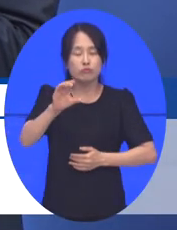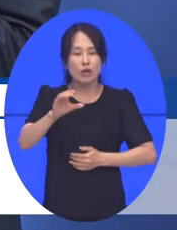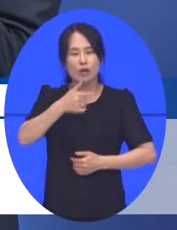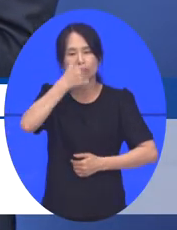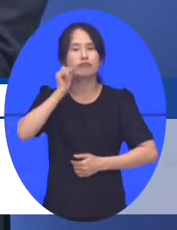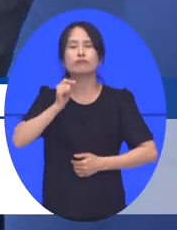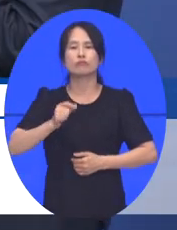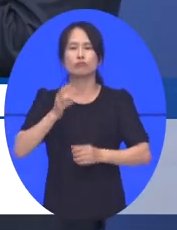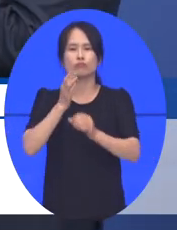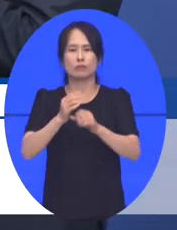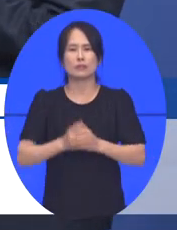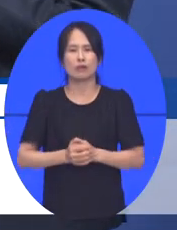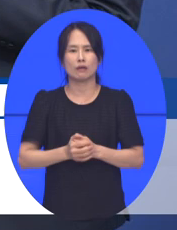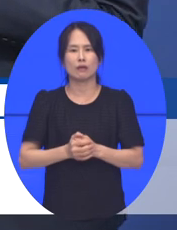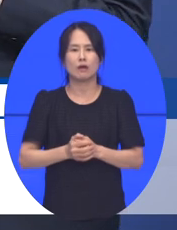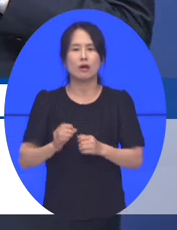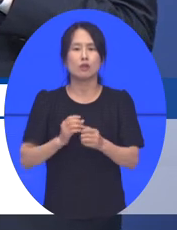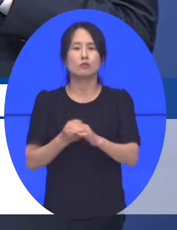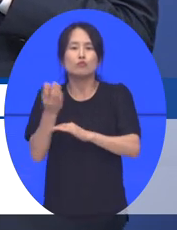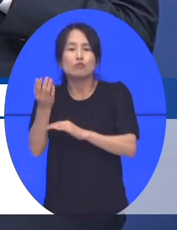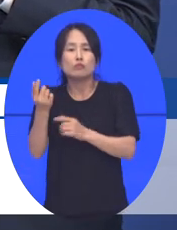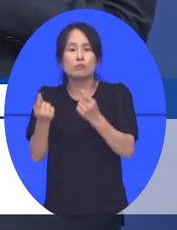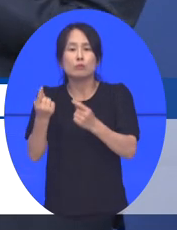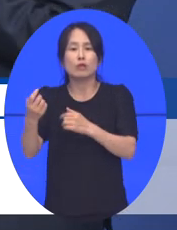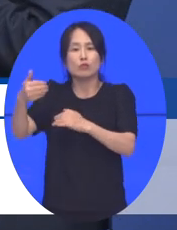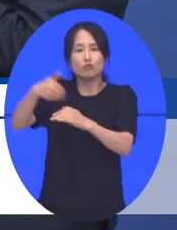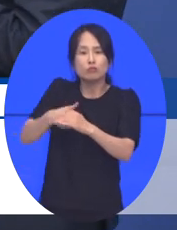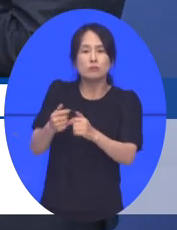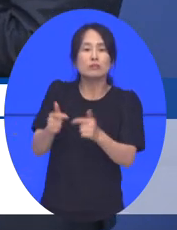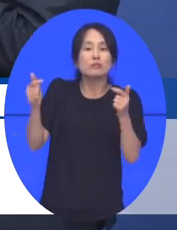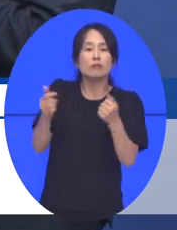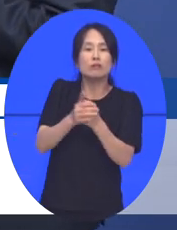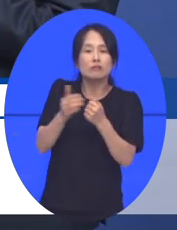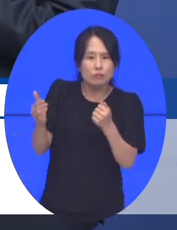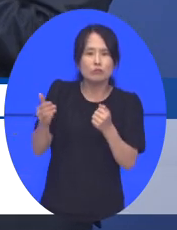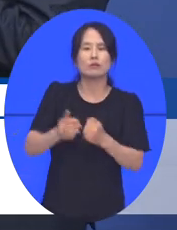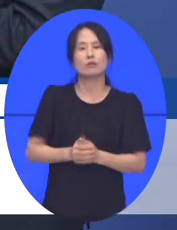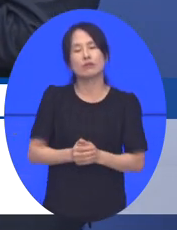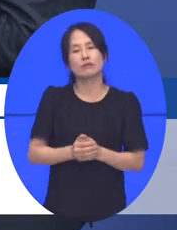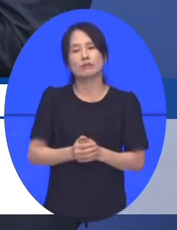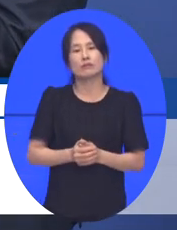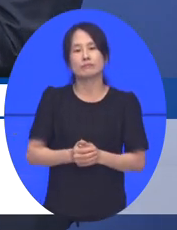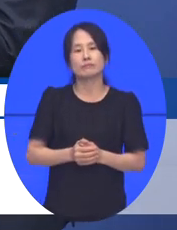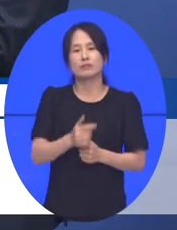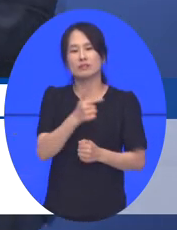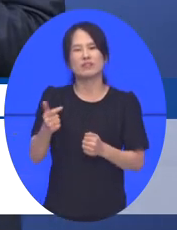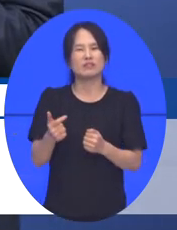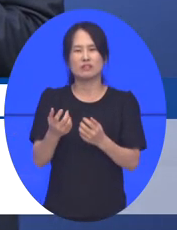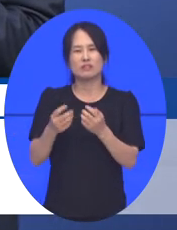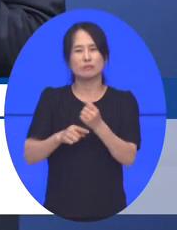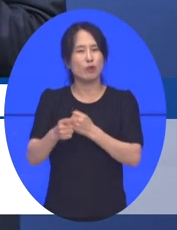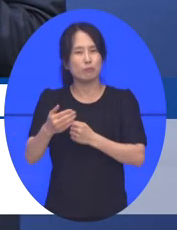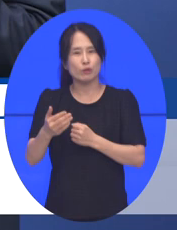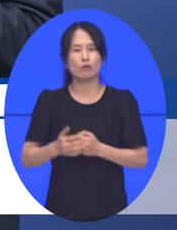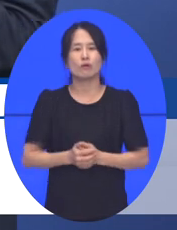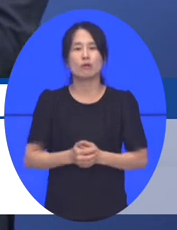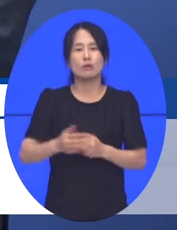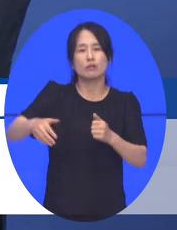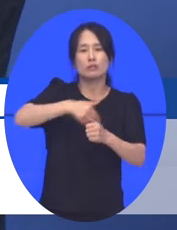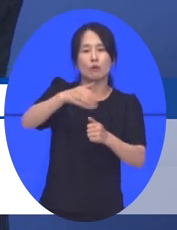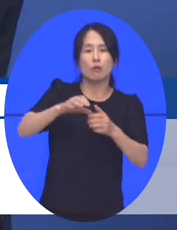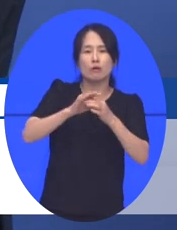투자가 극도로 부진합니다 수출보다 수입이 늘어서 생기는 축소 균형이기 때문에 큰 의미가 있는 숫자가 아니지요 그때 저장을 통해서